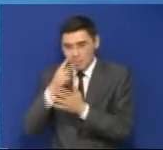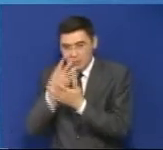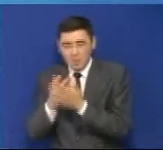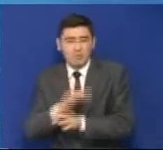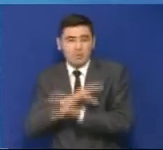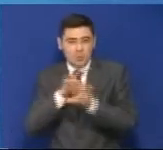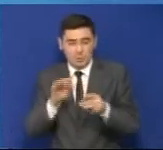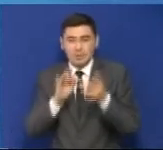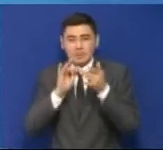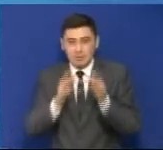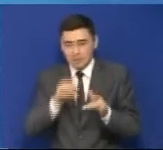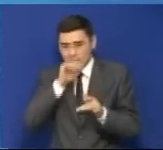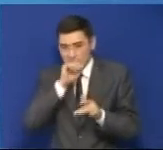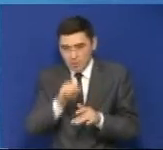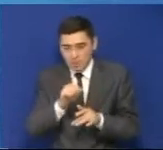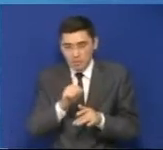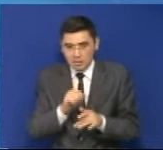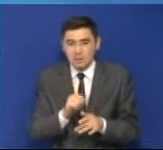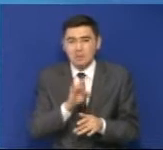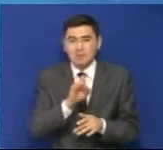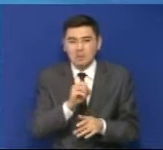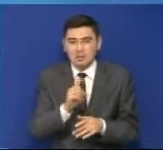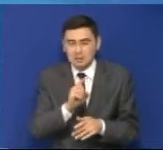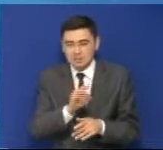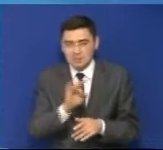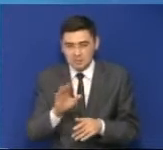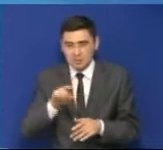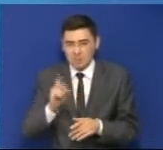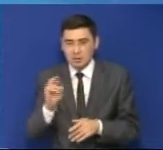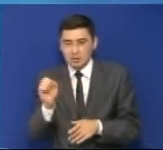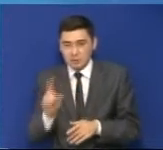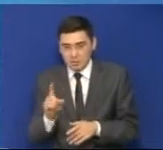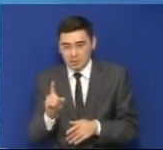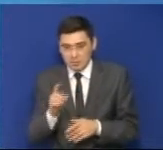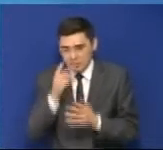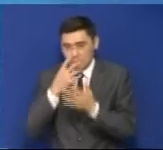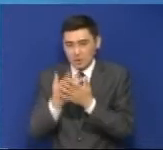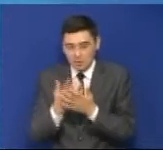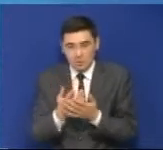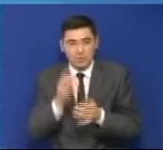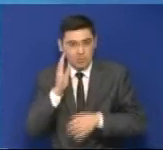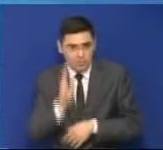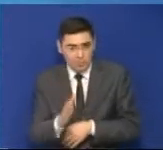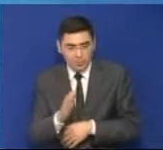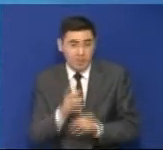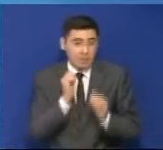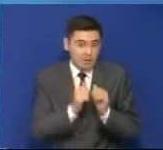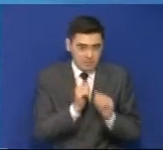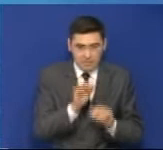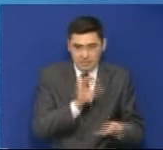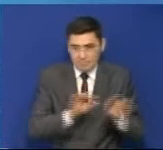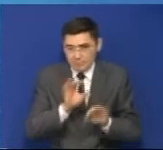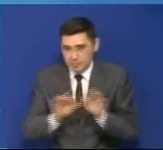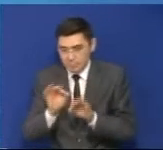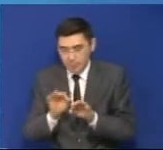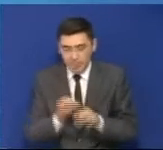тәртіпте резерв.кз автоматтандырылған жүйеде бейне және дыбыс жазу көмегімен жүзеге асырылады. Іріктеудің әрбір кезеңін